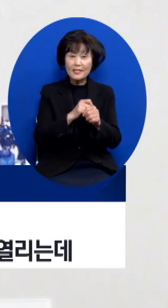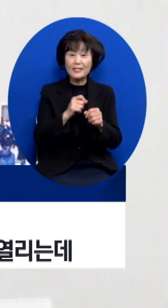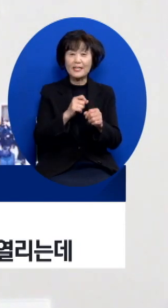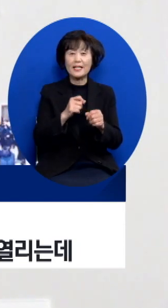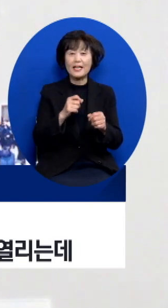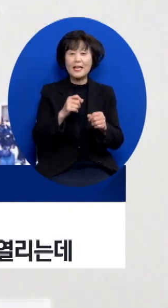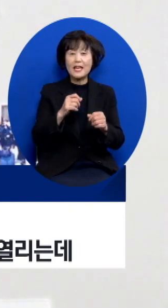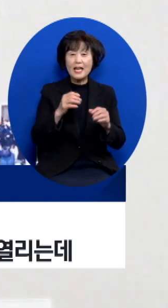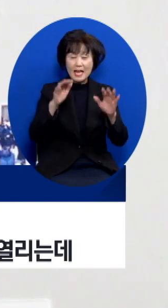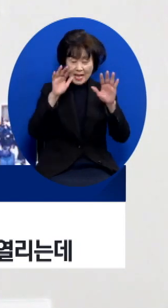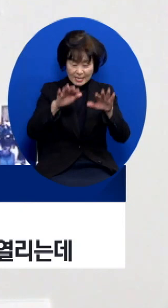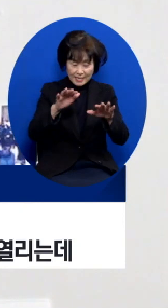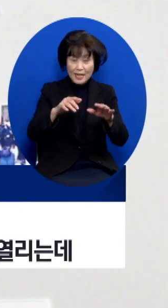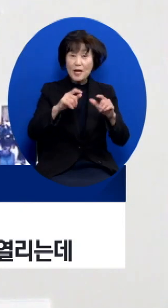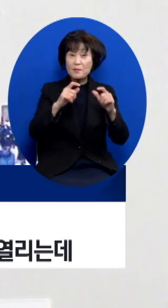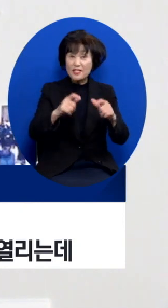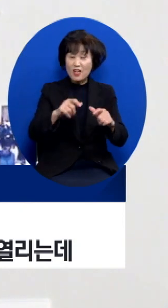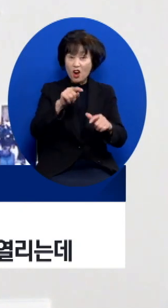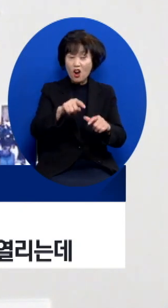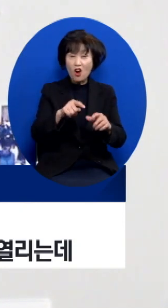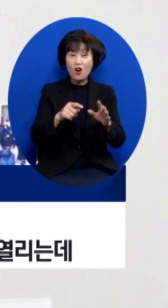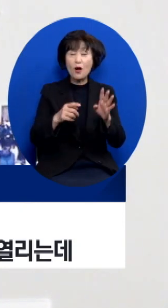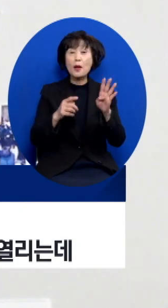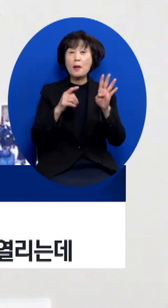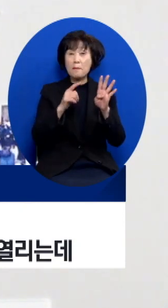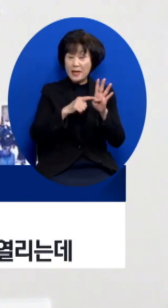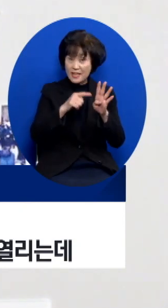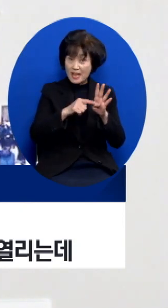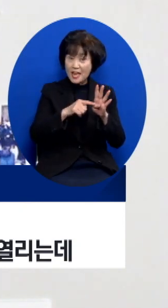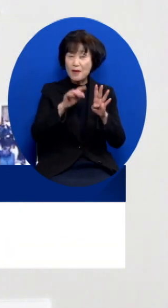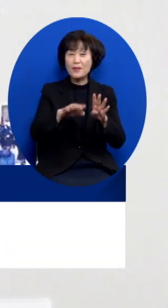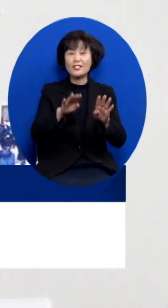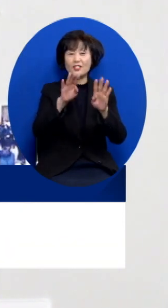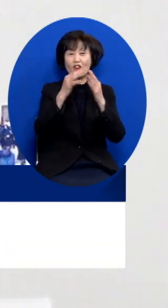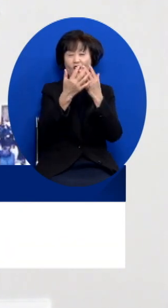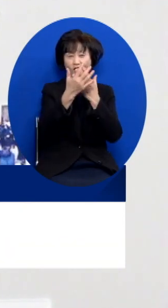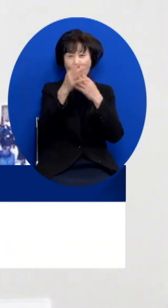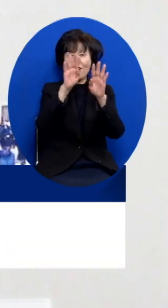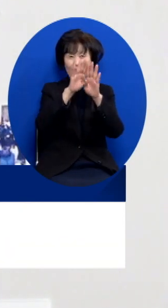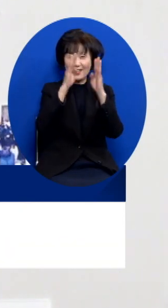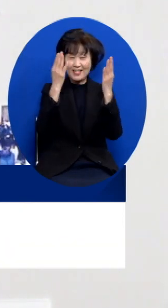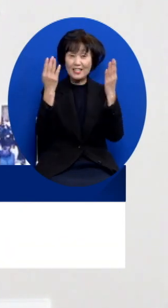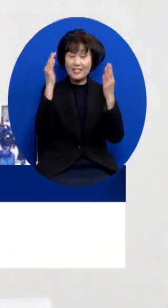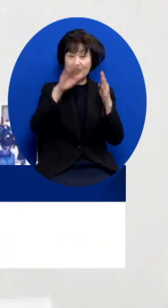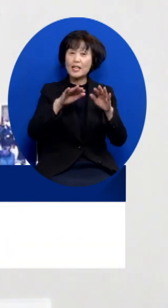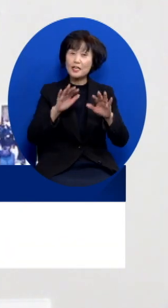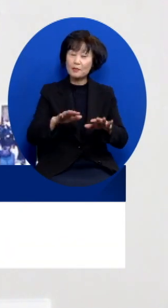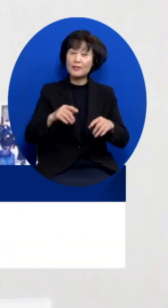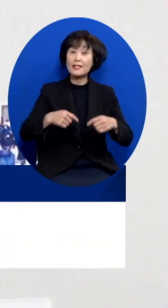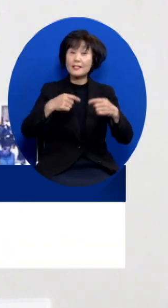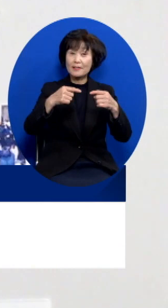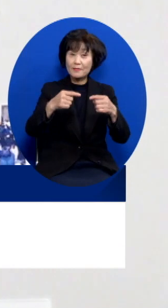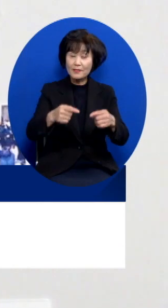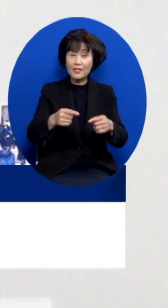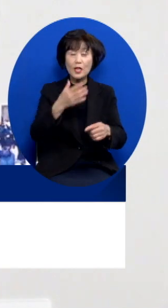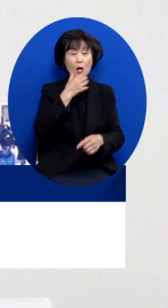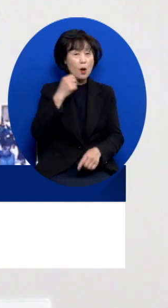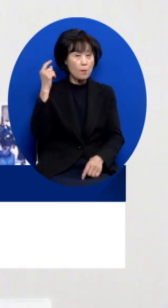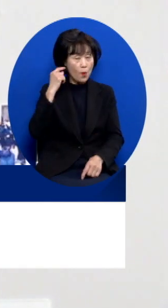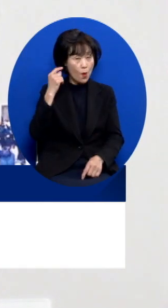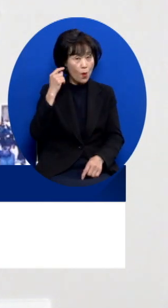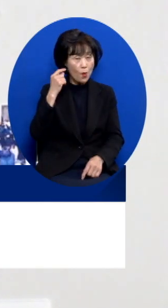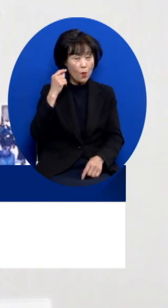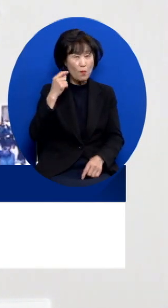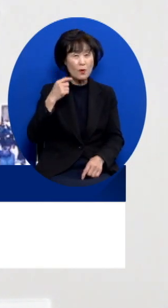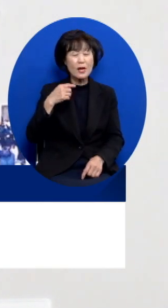이슬람 나라인이 베들레헴에서 하게 되는데 이번에 참석해서 복음이 들어가지